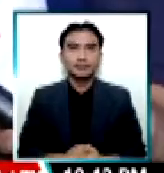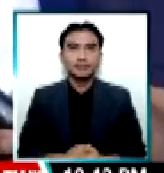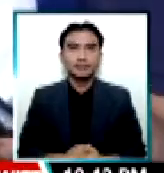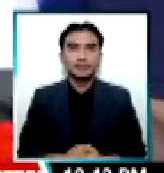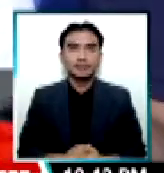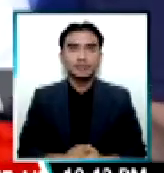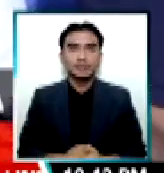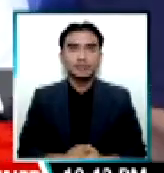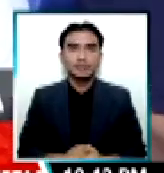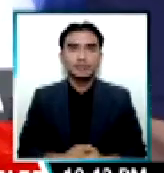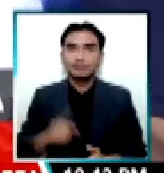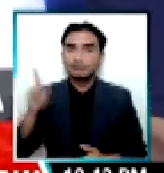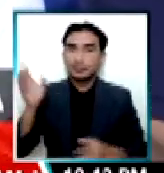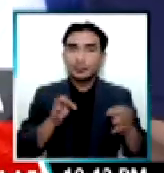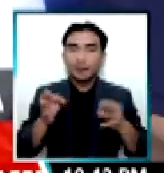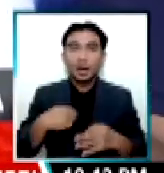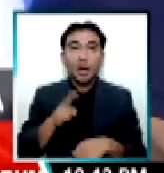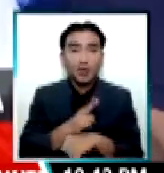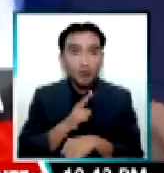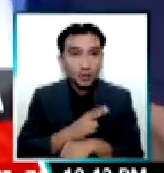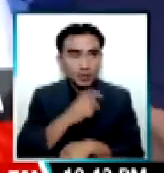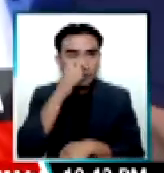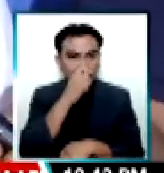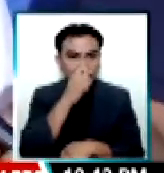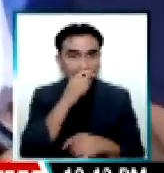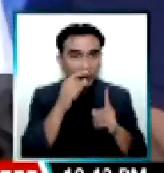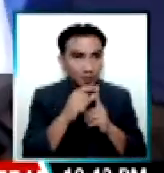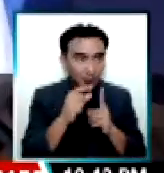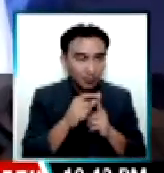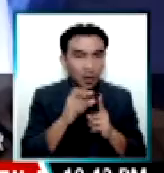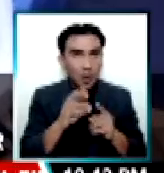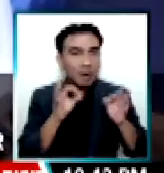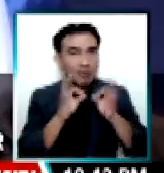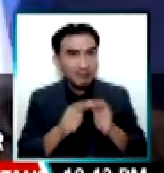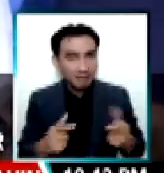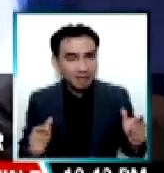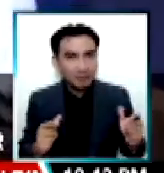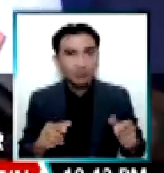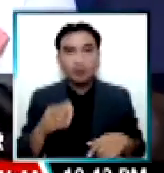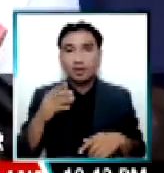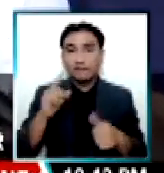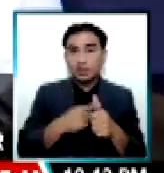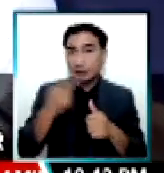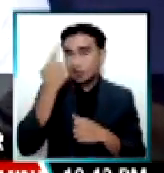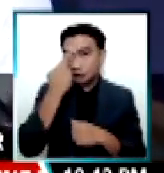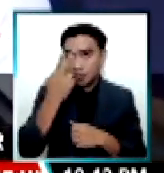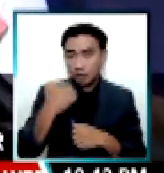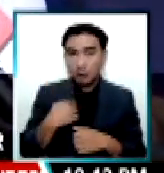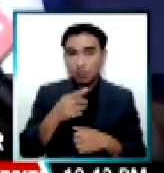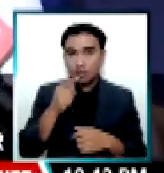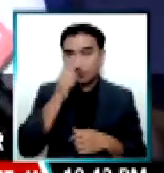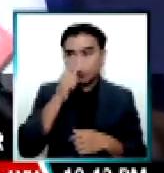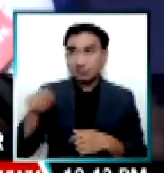O pero Tagalog. Ay, bakit po Tagalog, sir? Eh, una, hindi naman Amerikano yung mga